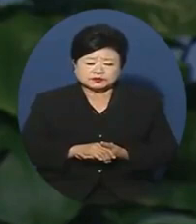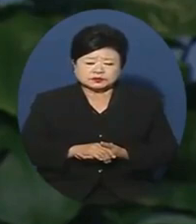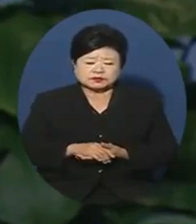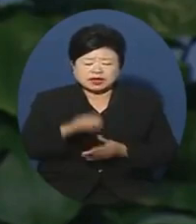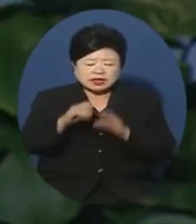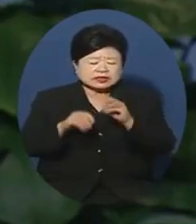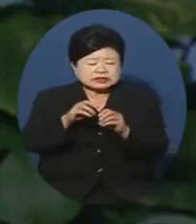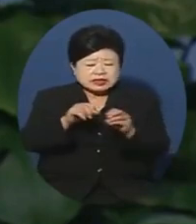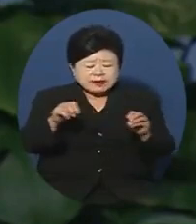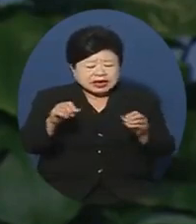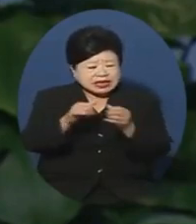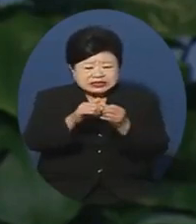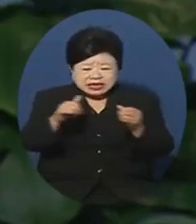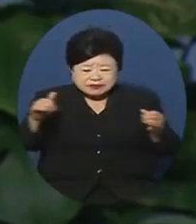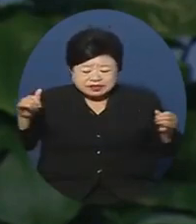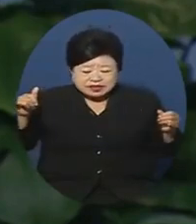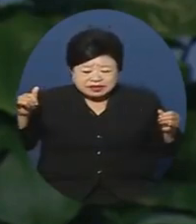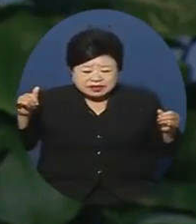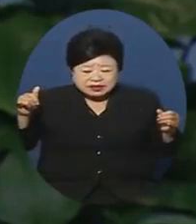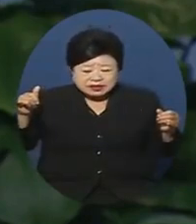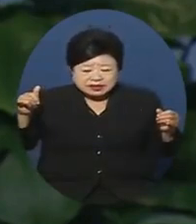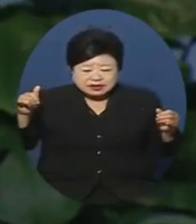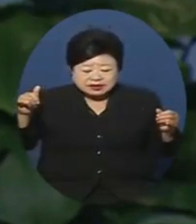사막에 사람들이